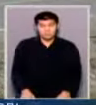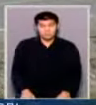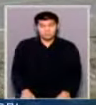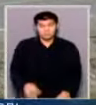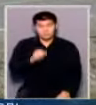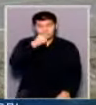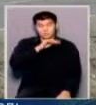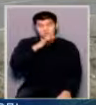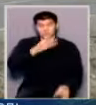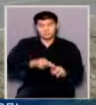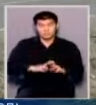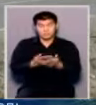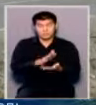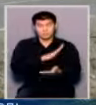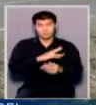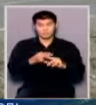қиын-қыстау заман орын алған кезде